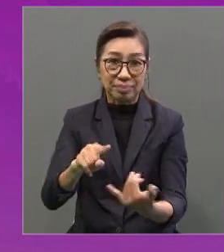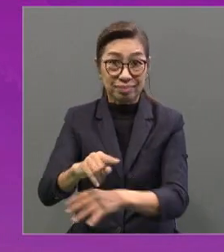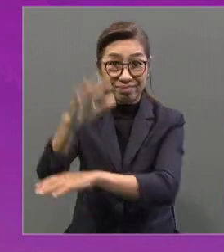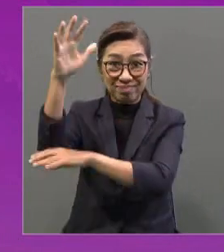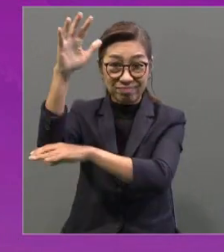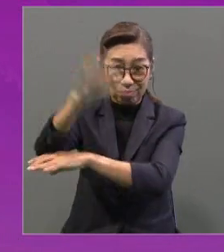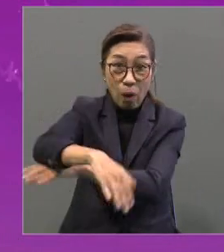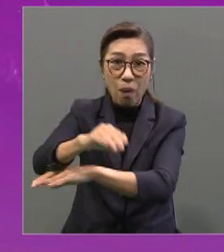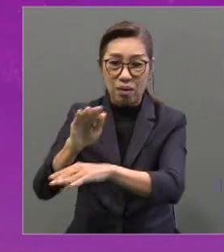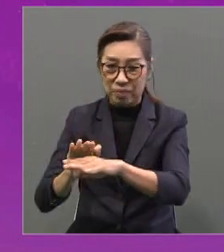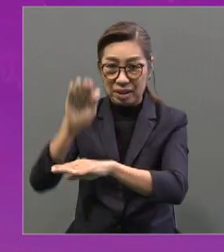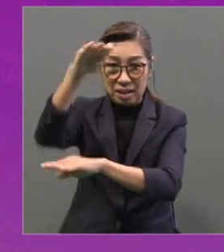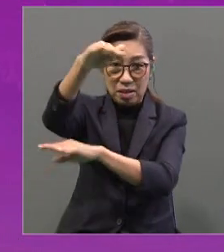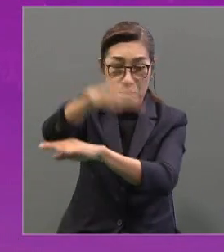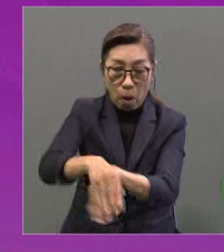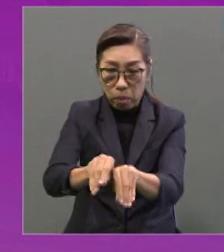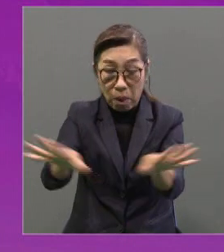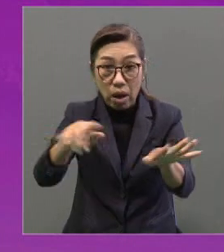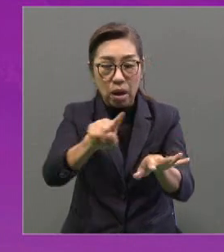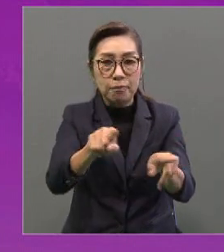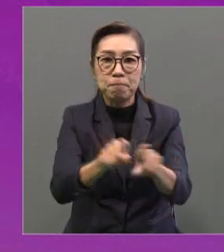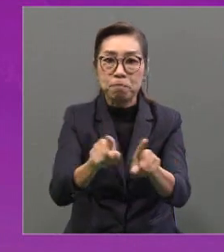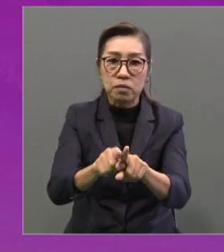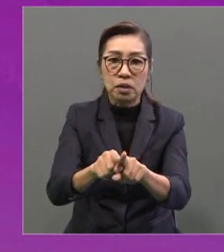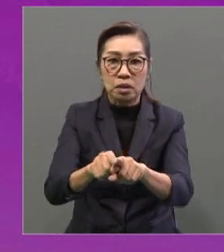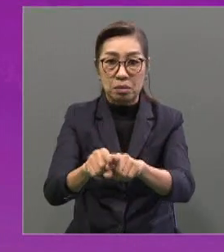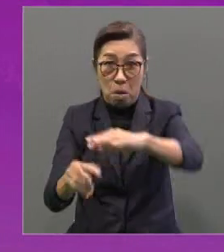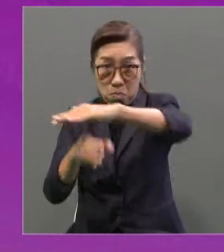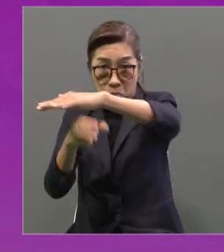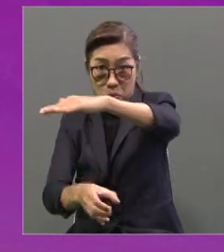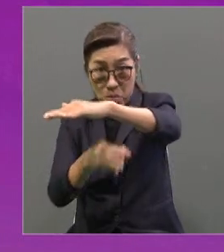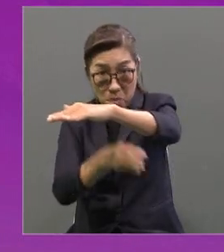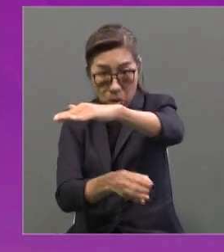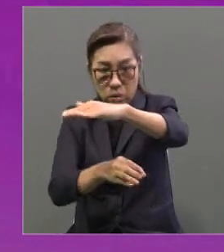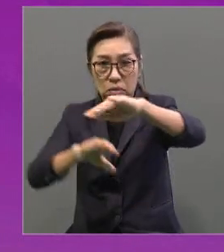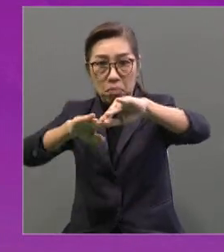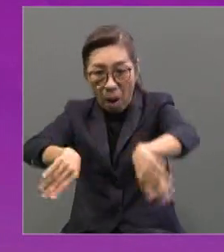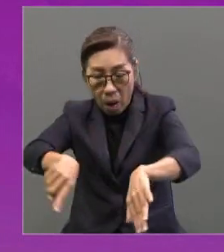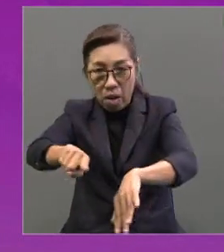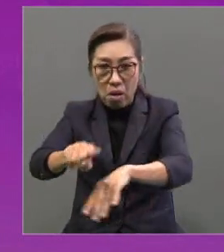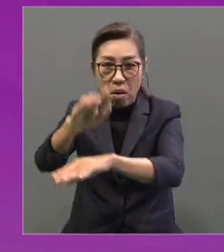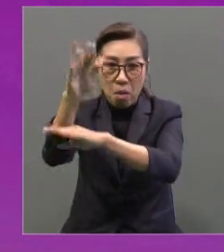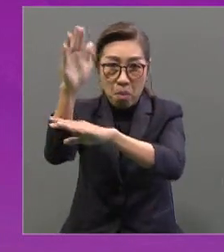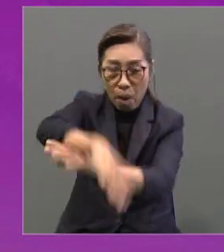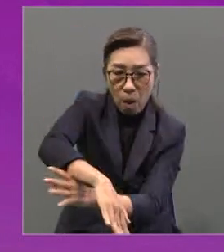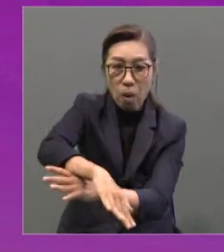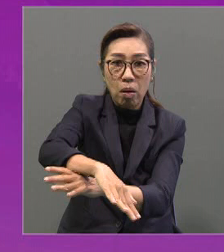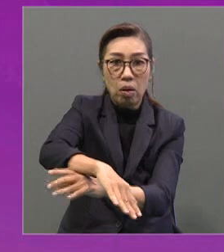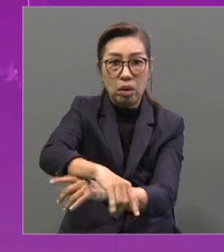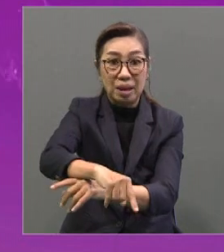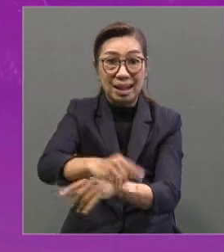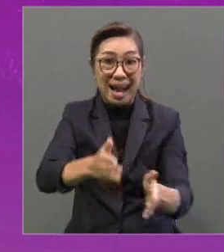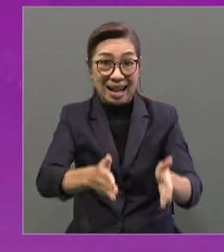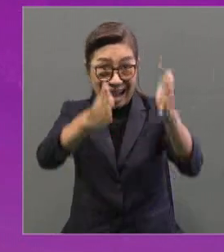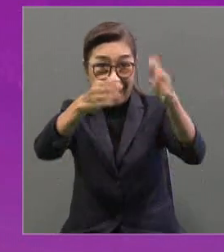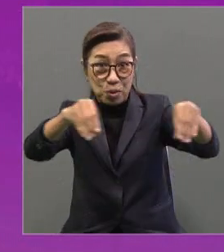ากปรักหักพังต่างๆทั้งไม่ว่าจะเป็นคานปูนคานเหล็กอะไรต่างๆเนี่ยมันทับอาคารพา